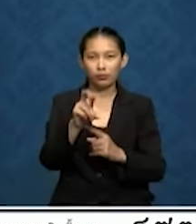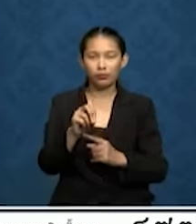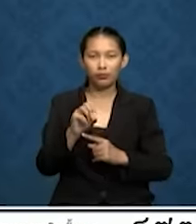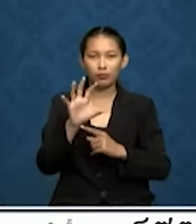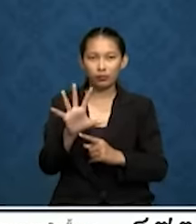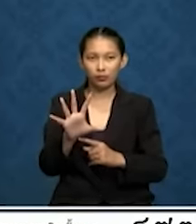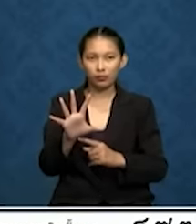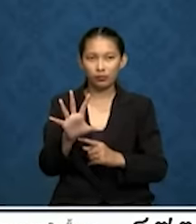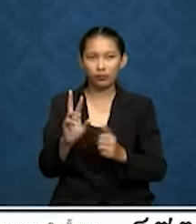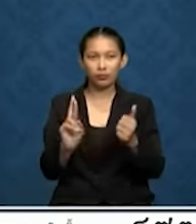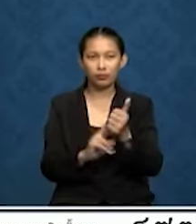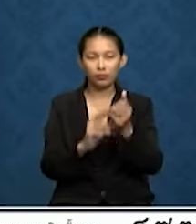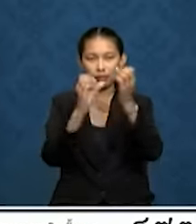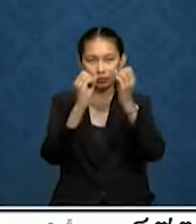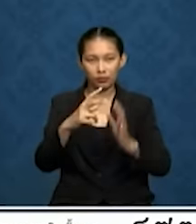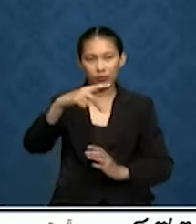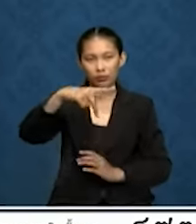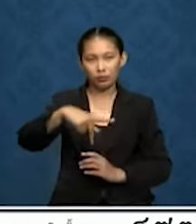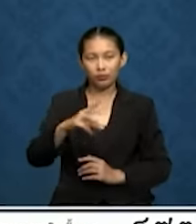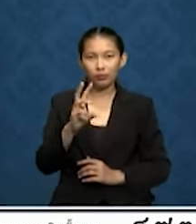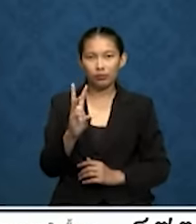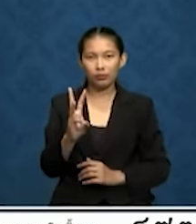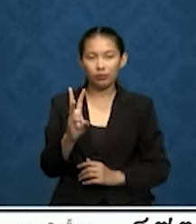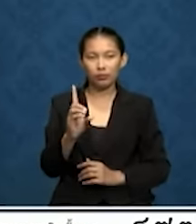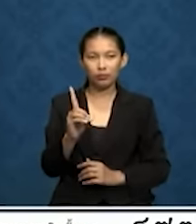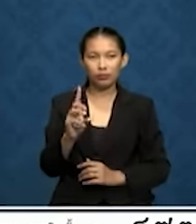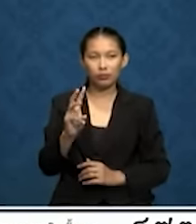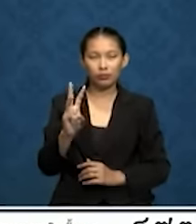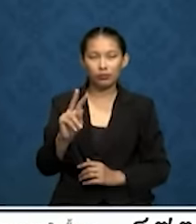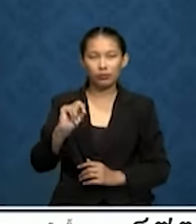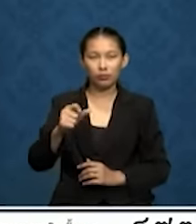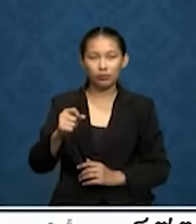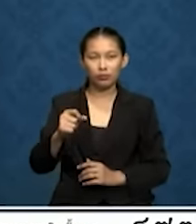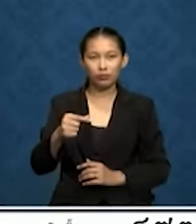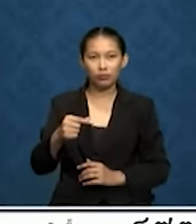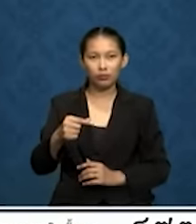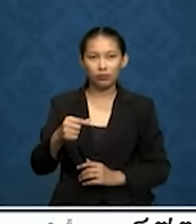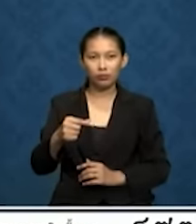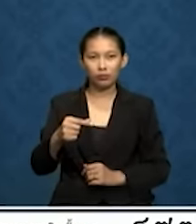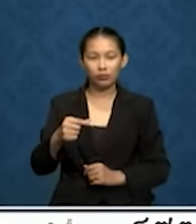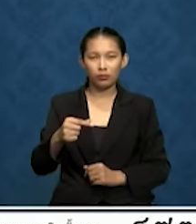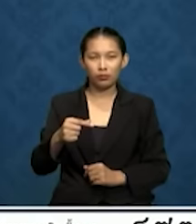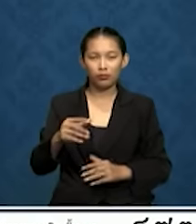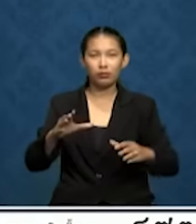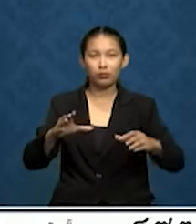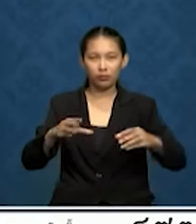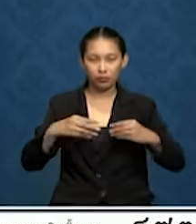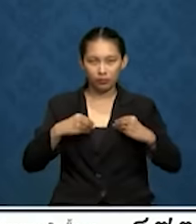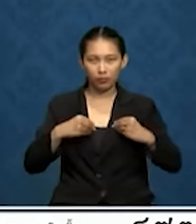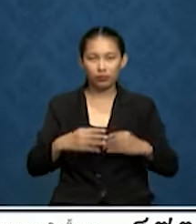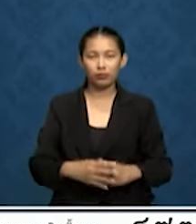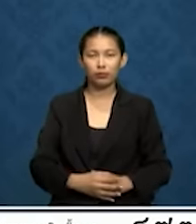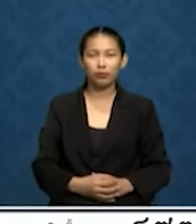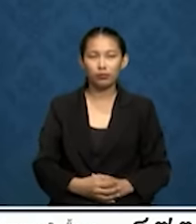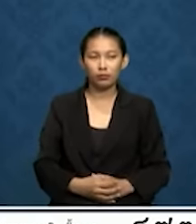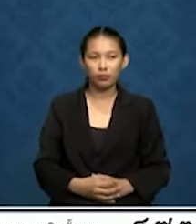135รองศาสตราจารย์พิเศษดวงฤทธิ์เบญจาธิกุลชัยรุ่งเรือง เห็นชอบครับ